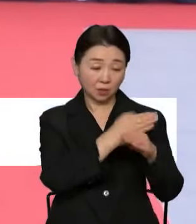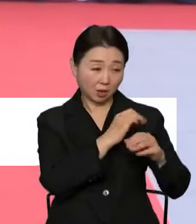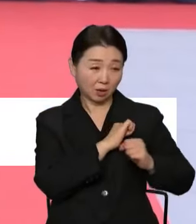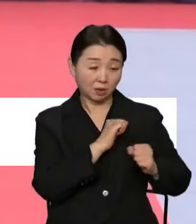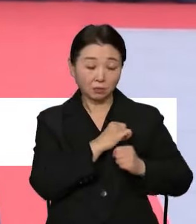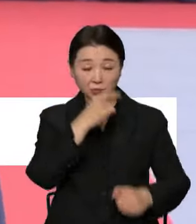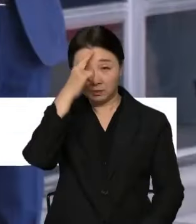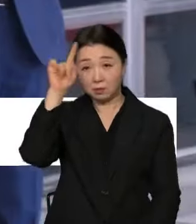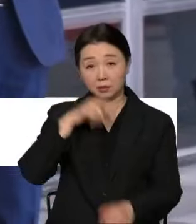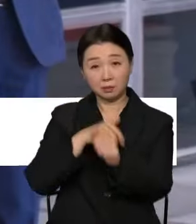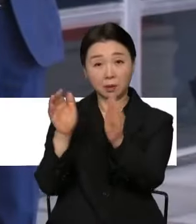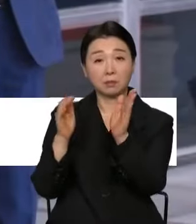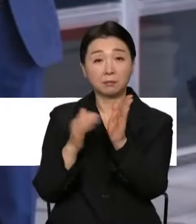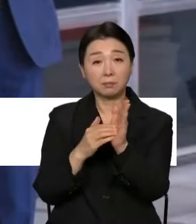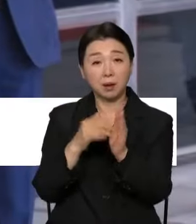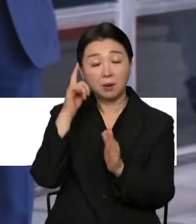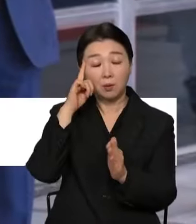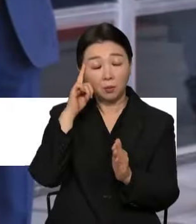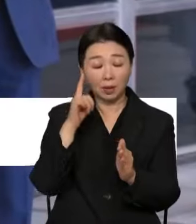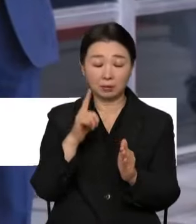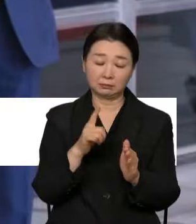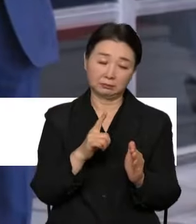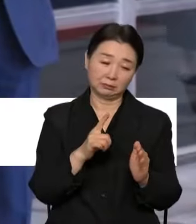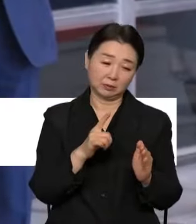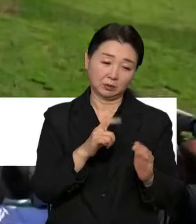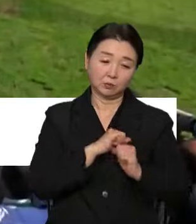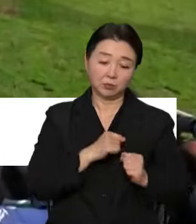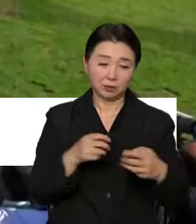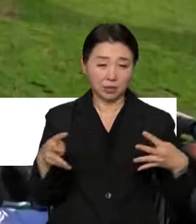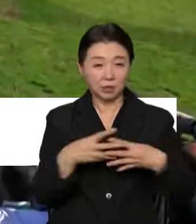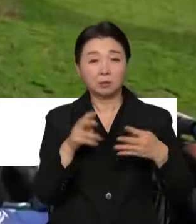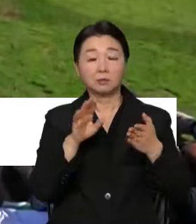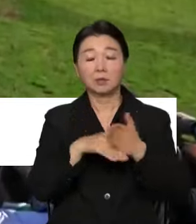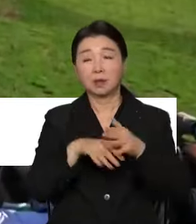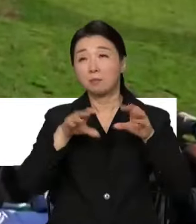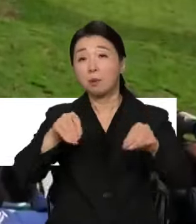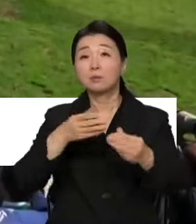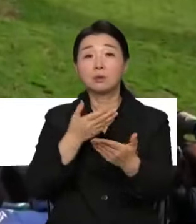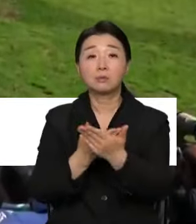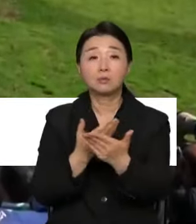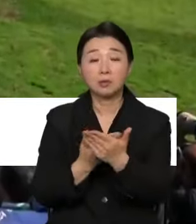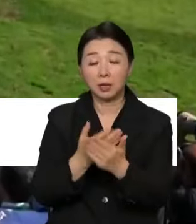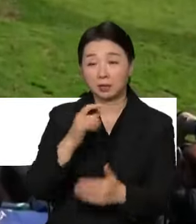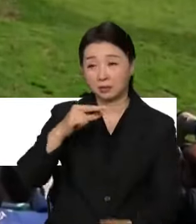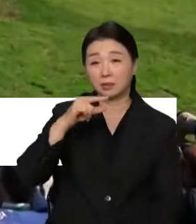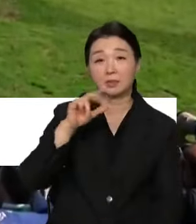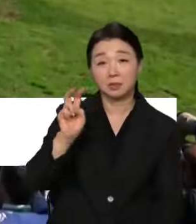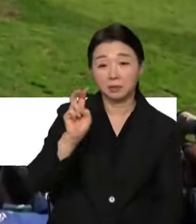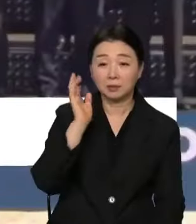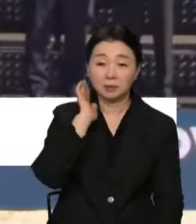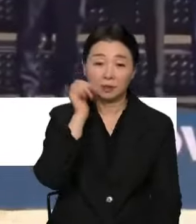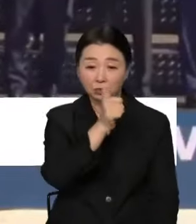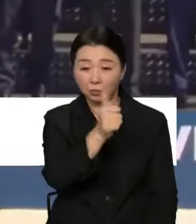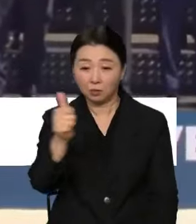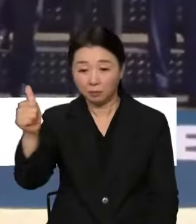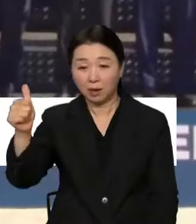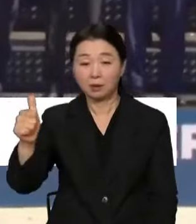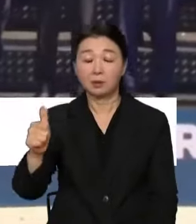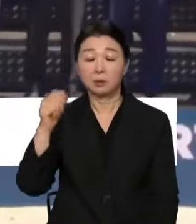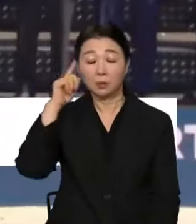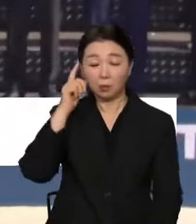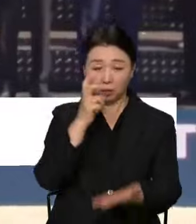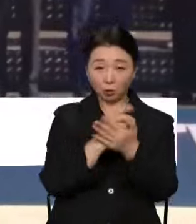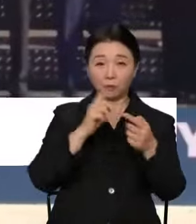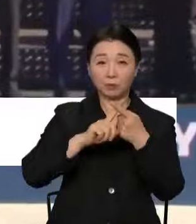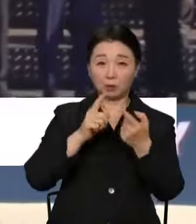러시아 파병 등 러북 군사 협력의 즉각 중단을 촉구하며 G20 정상들이 규범에 기반한